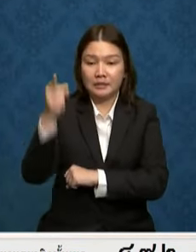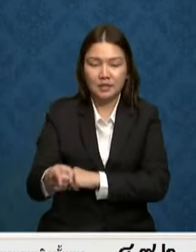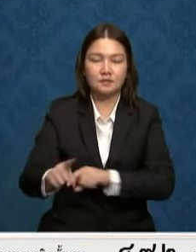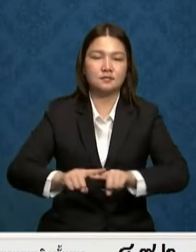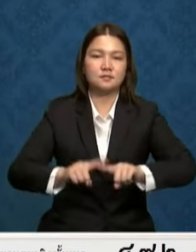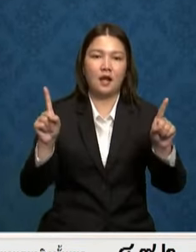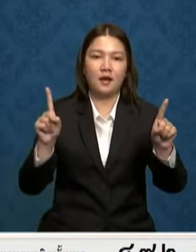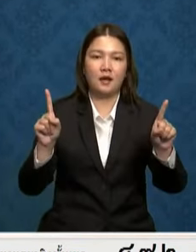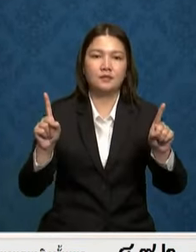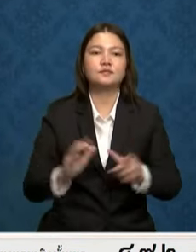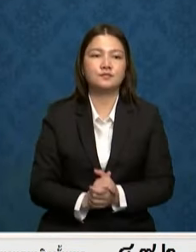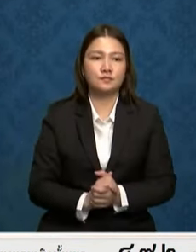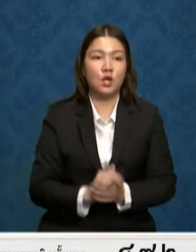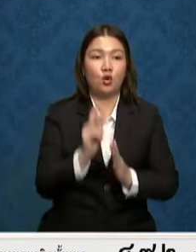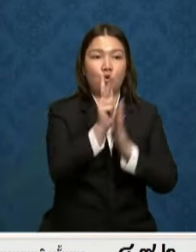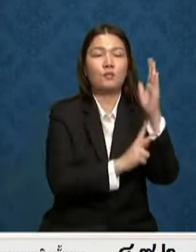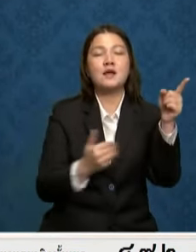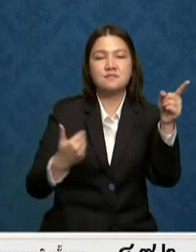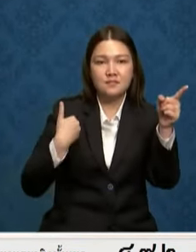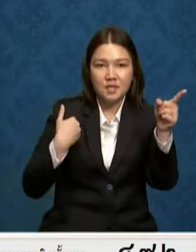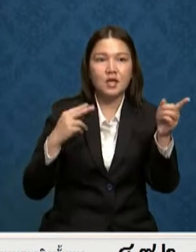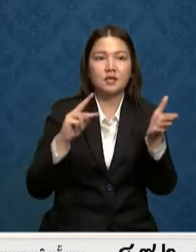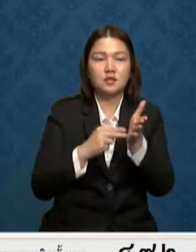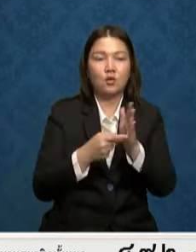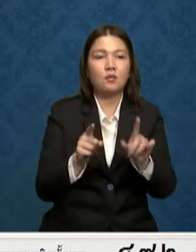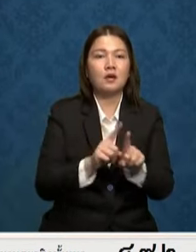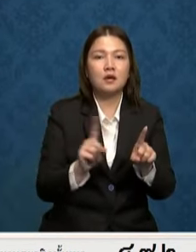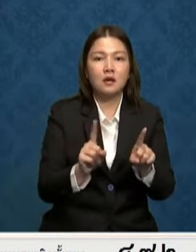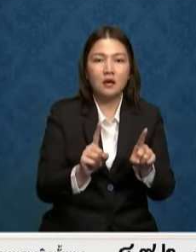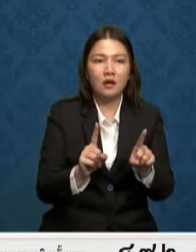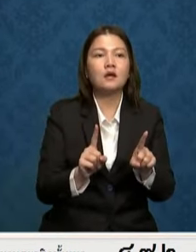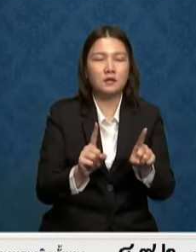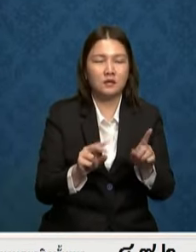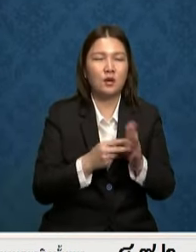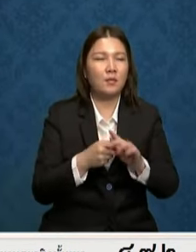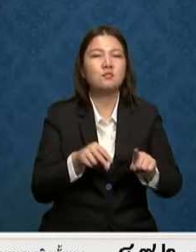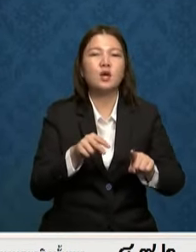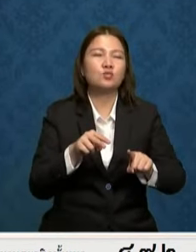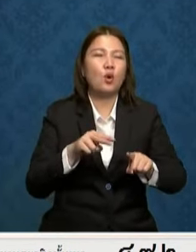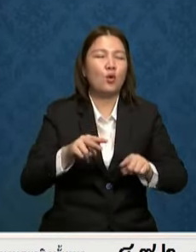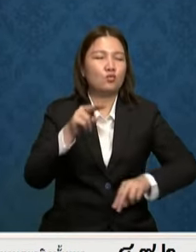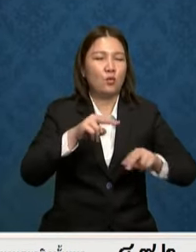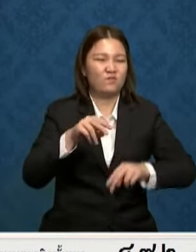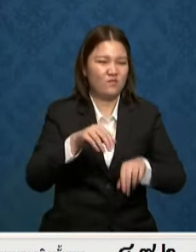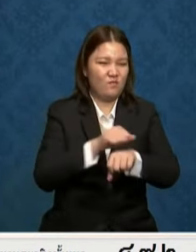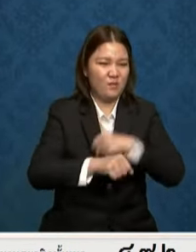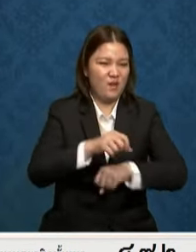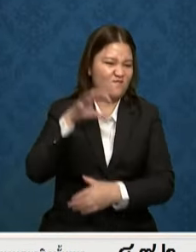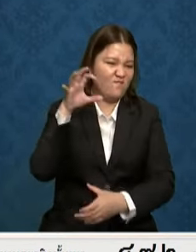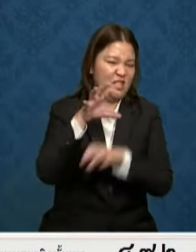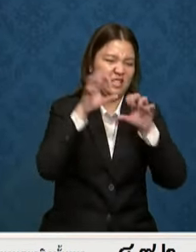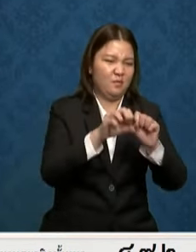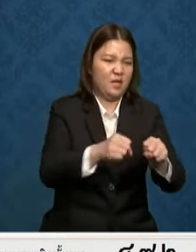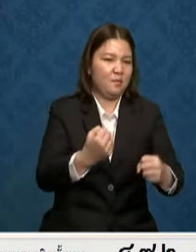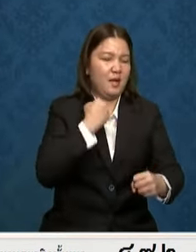ครับบางประเทศมีแต่ไม่เคยมีการใช้กว้างขวางและรุนแรงอย่างที่ประเทศไทยมีมาก่อนนะครับอีกอันนึงที่ต้อง